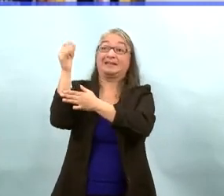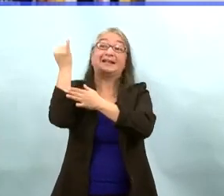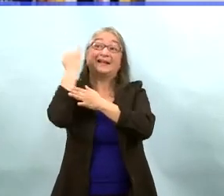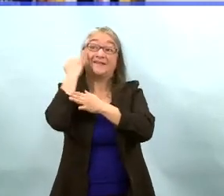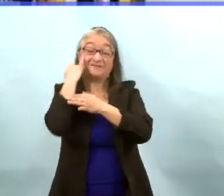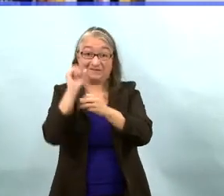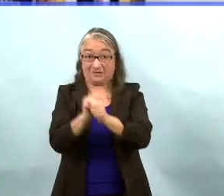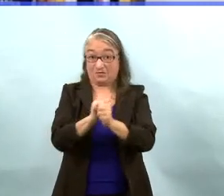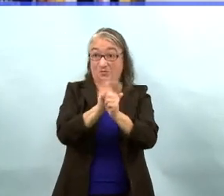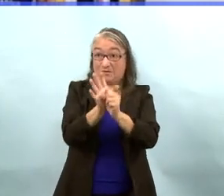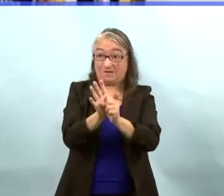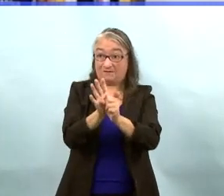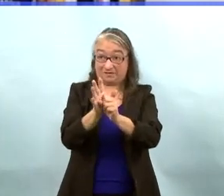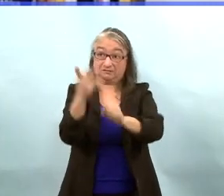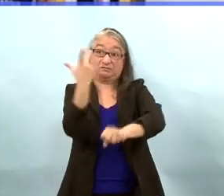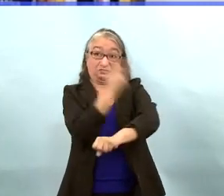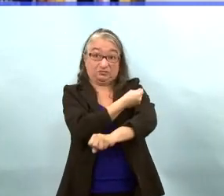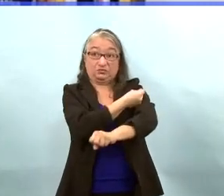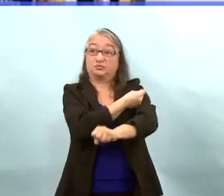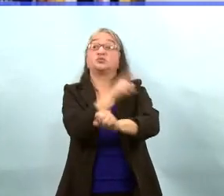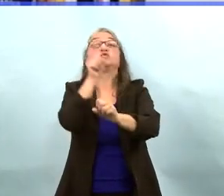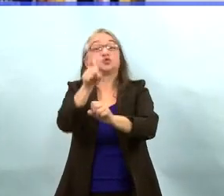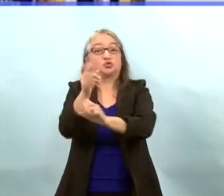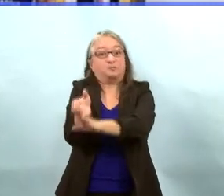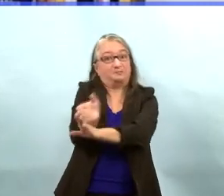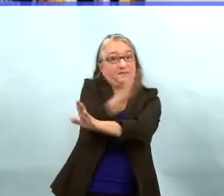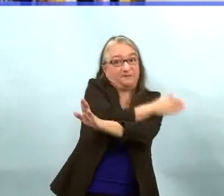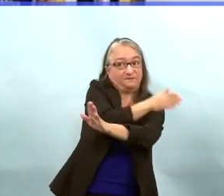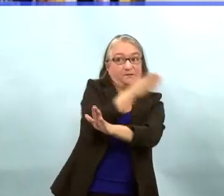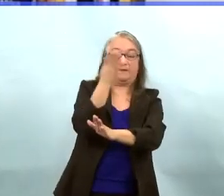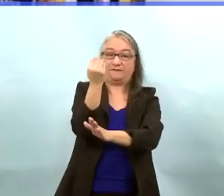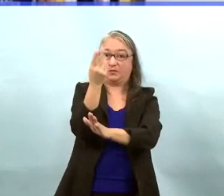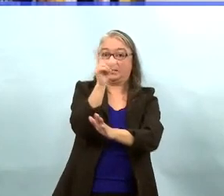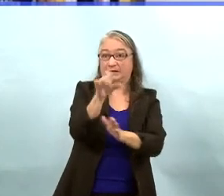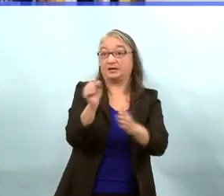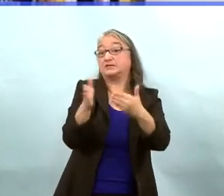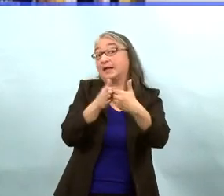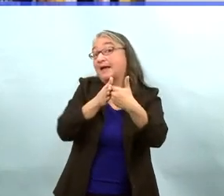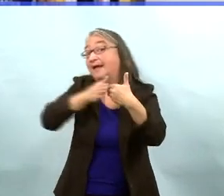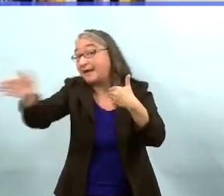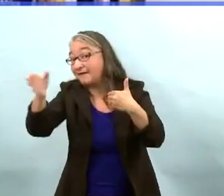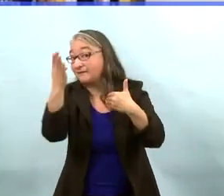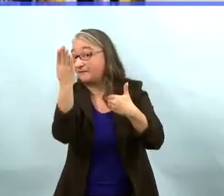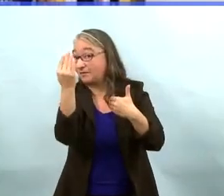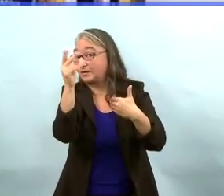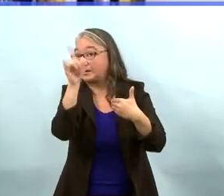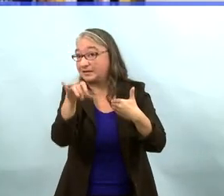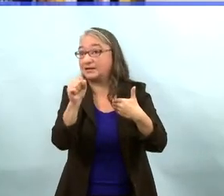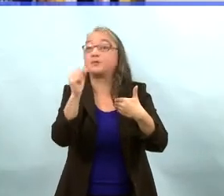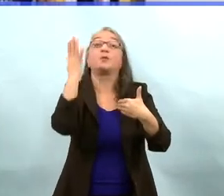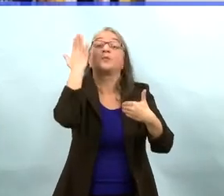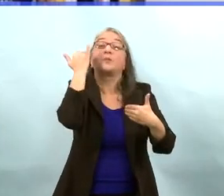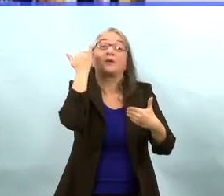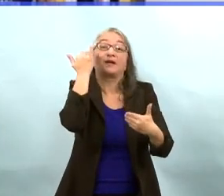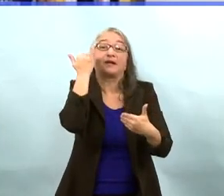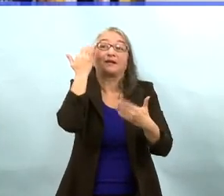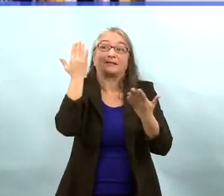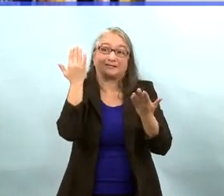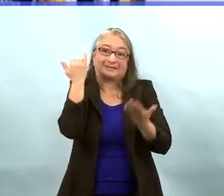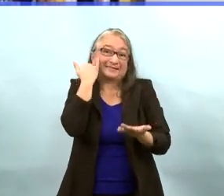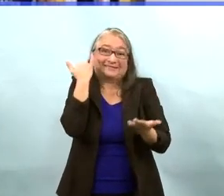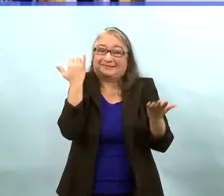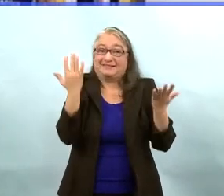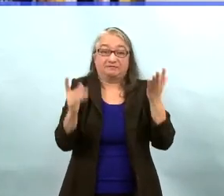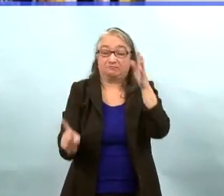pendant 14 jours avant ou après les vaccins contre la COVID chez les enfants de 5 à 11 ans. Alors, la raison pour ça, c'est que